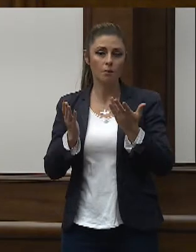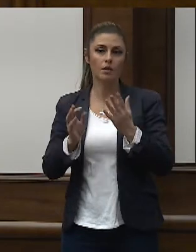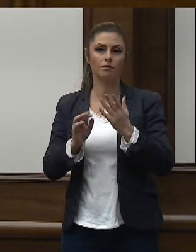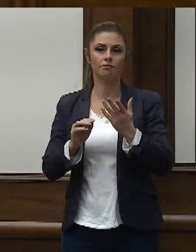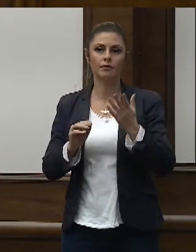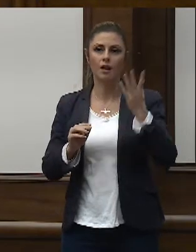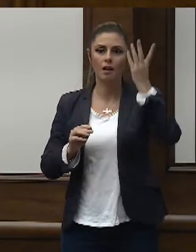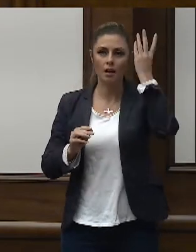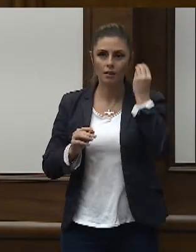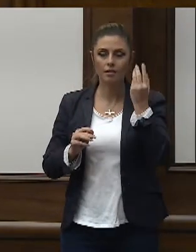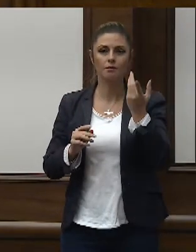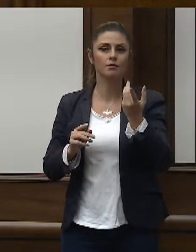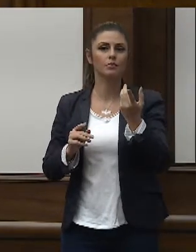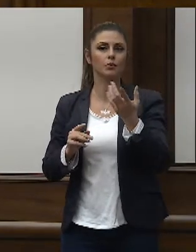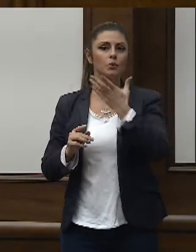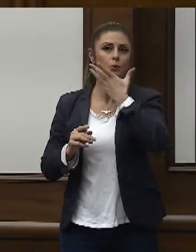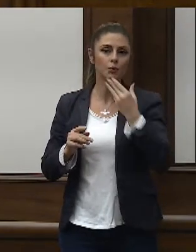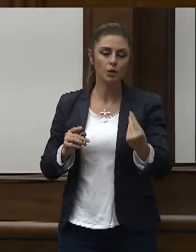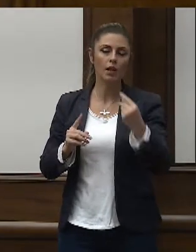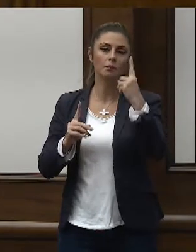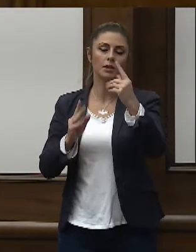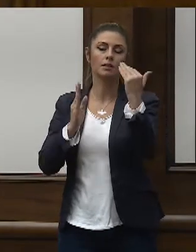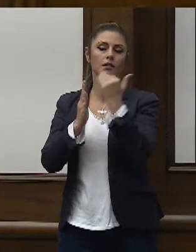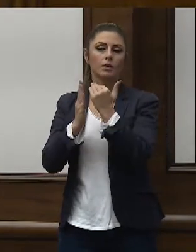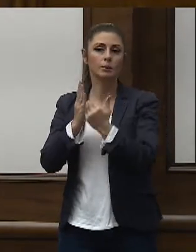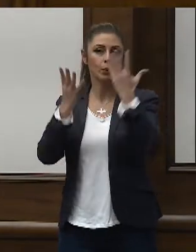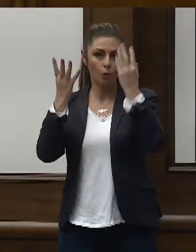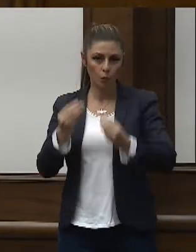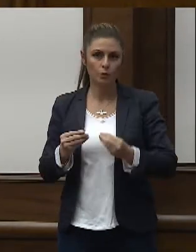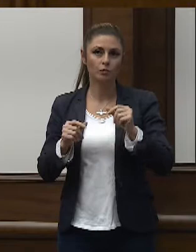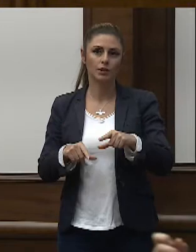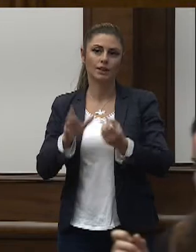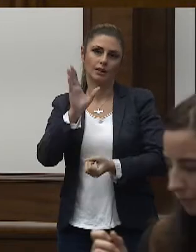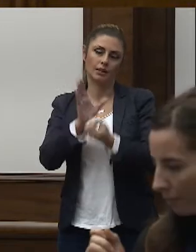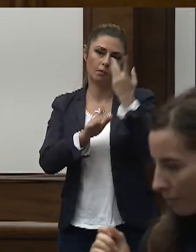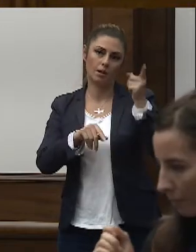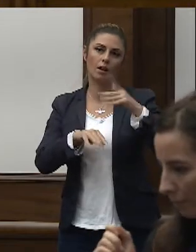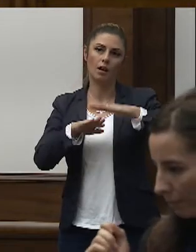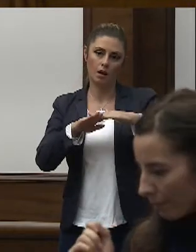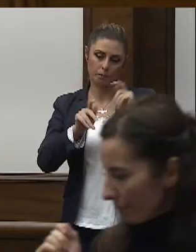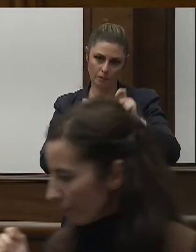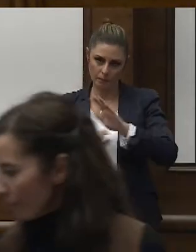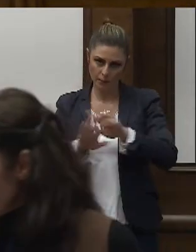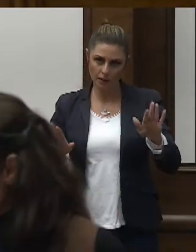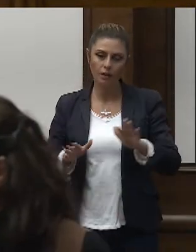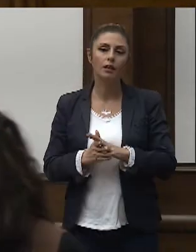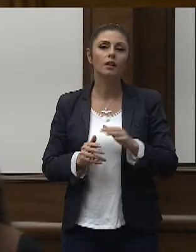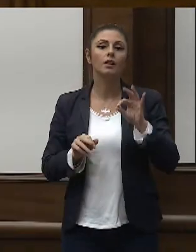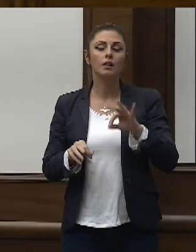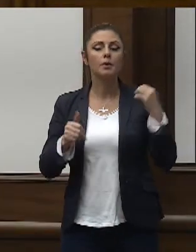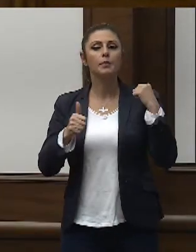maddelerden oluşan çok güzel bir oturumunu sabah seansında icra ettik. Ve